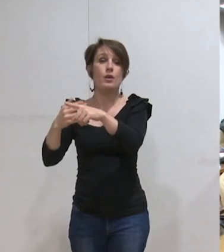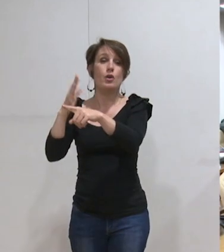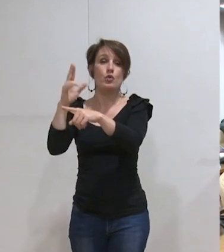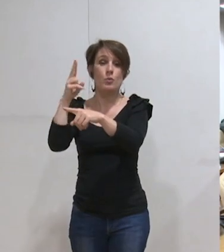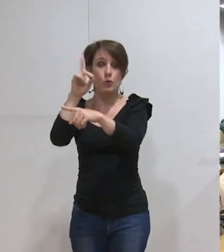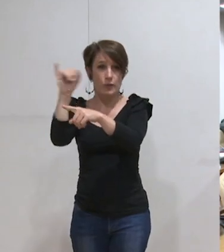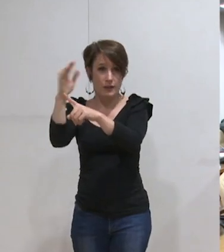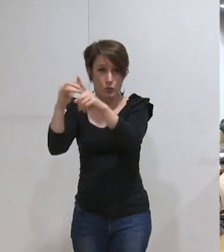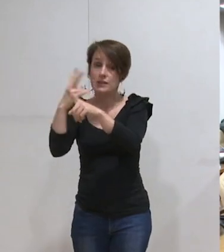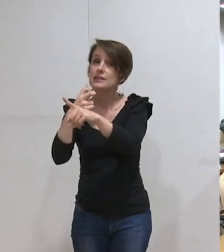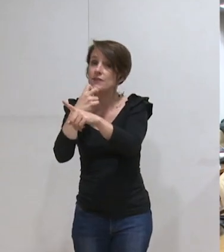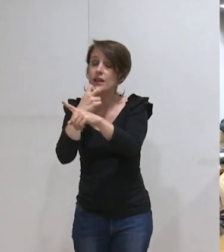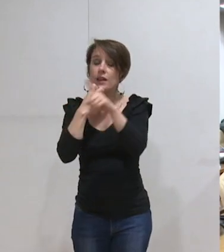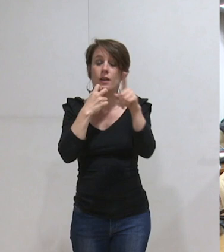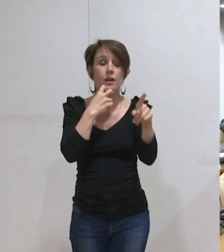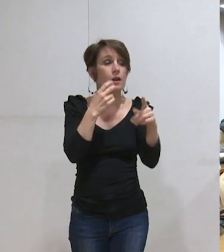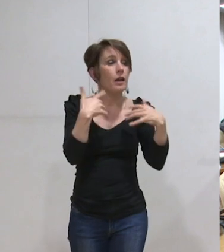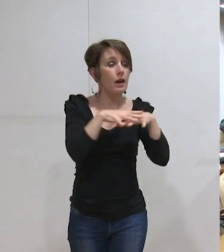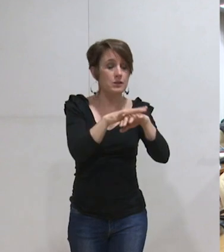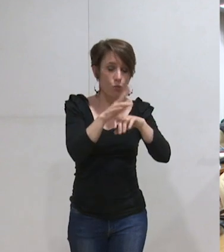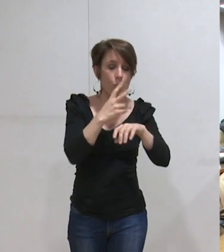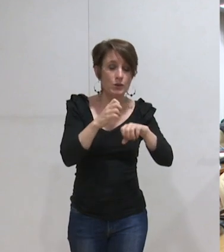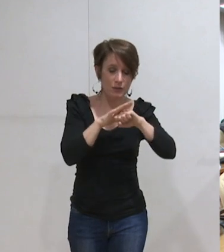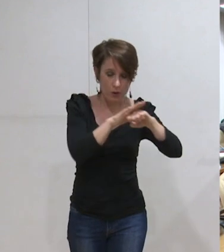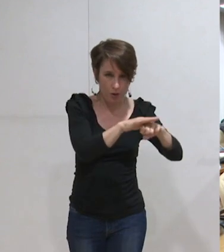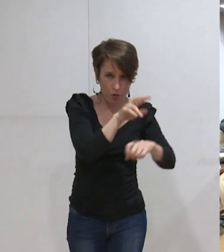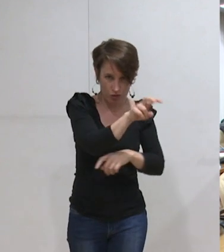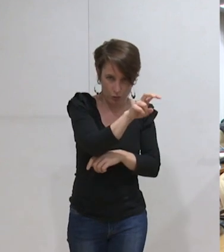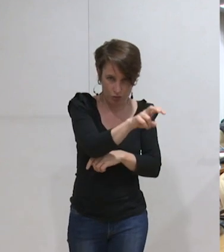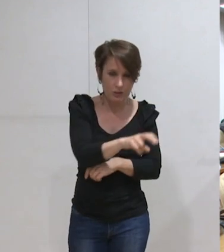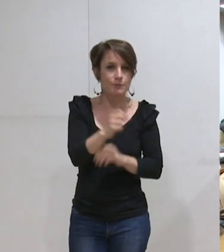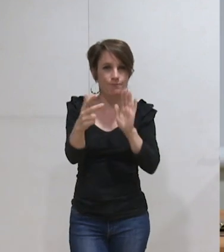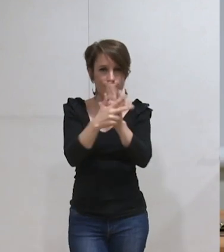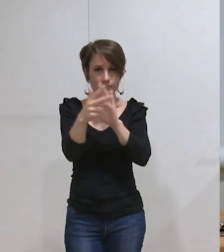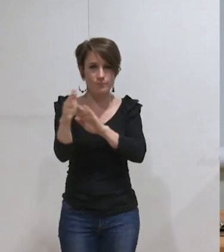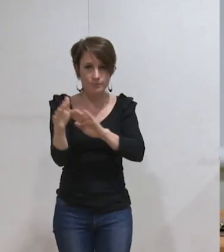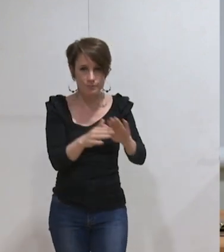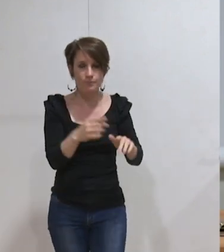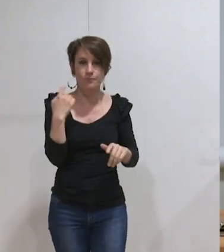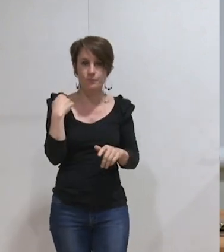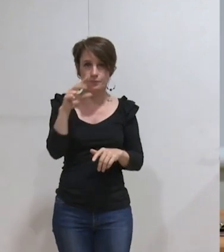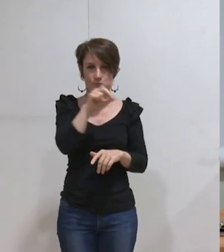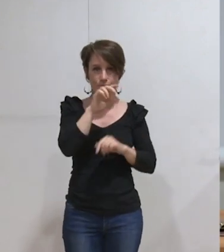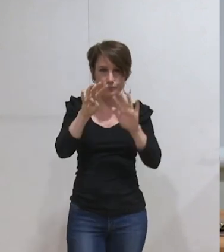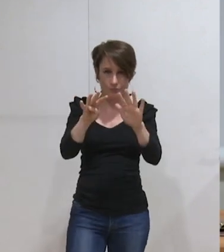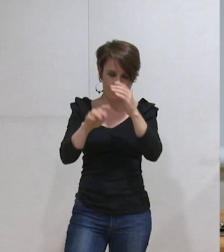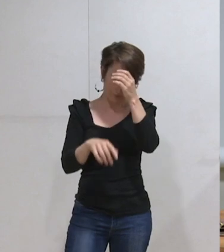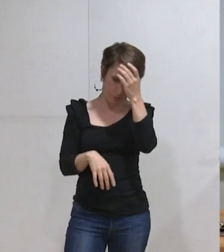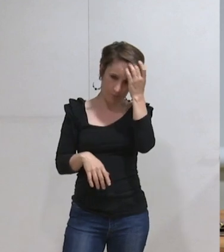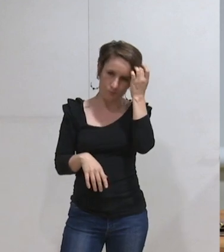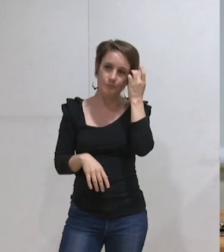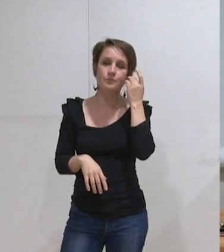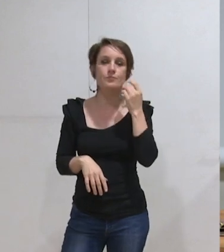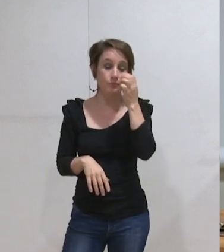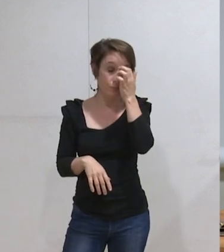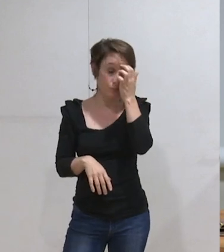umpudi société civile rassemblement citoyens de la gauche et les écologistes délibération adoptée la 39 c'est des mises à